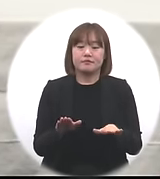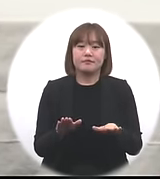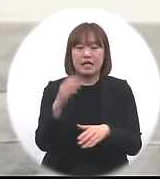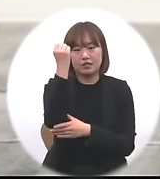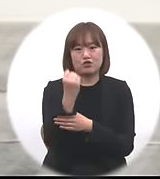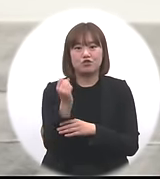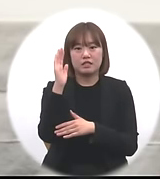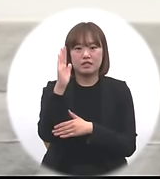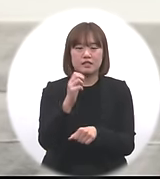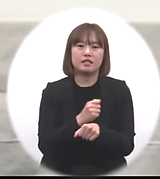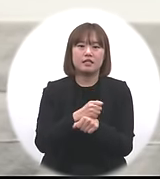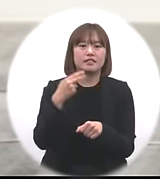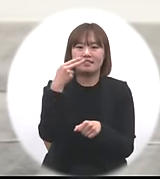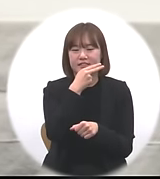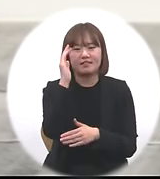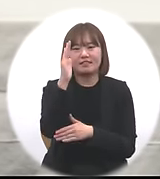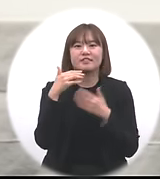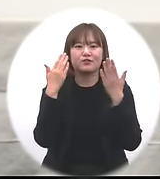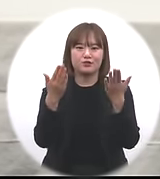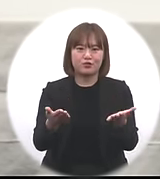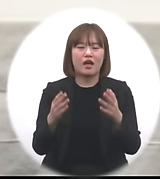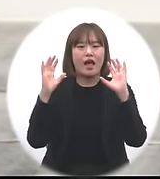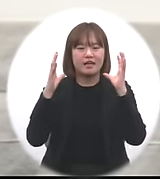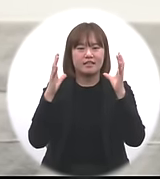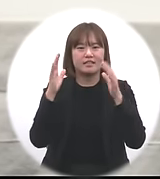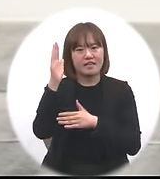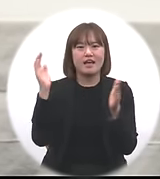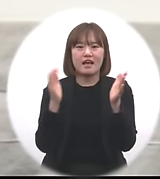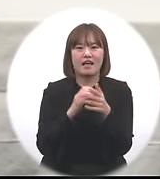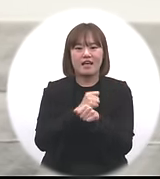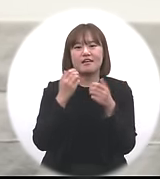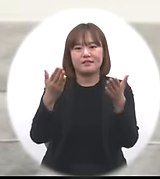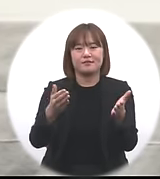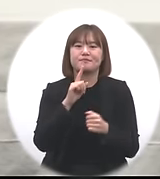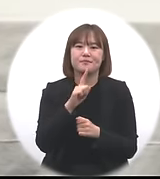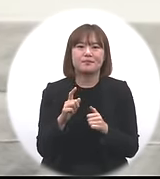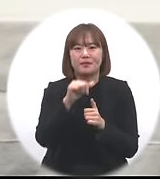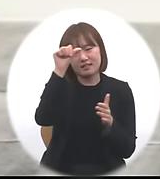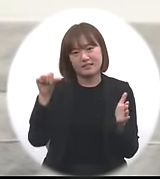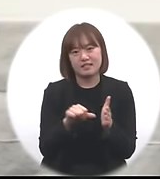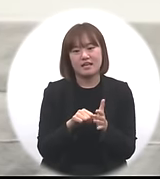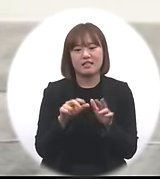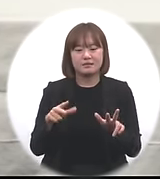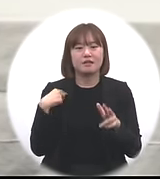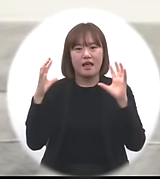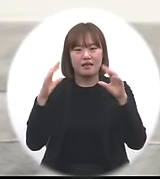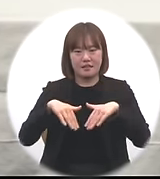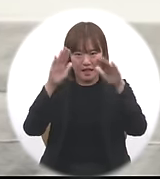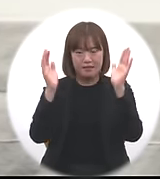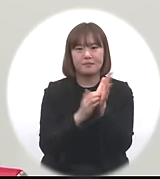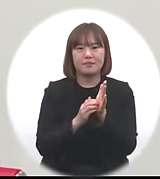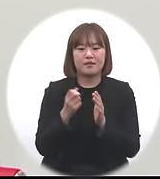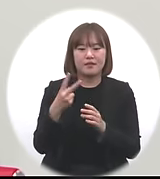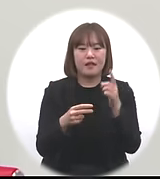오늘은 충치 얘기를 드리고, 이빨 닦는 얘기를 드리고, 그러다가 애 키우는 얘기까지 드렸는데, 사실 인생이 그런 것 같습니다. 사실은 저도 이제 애를 다